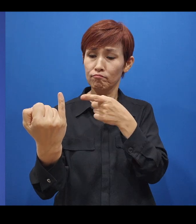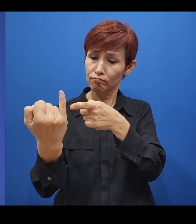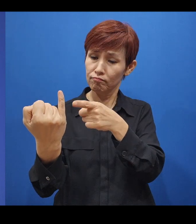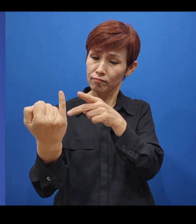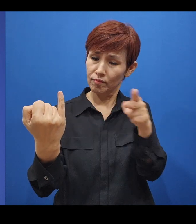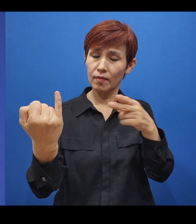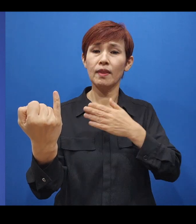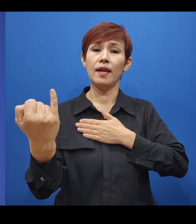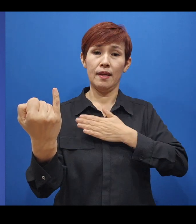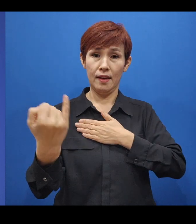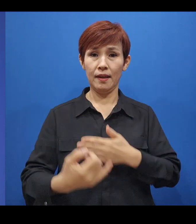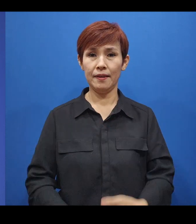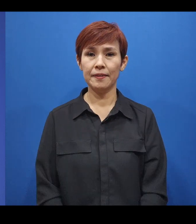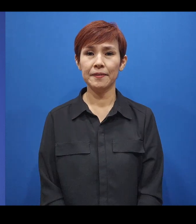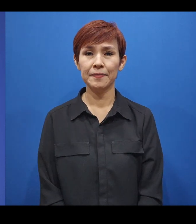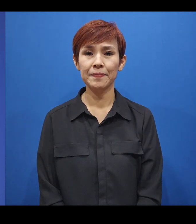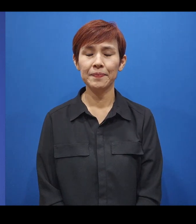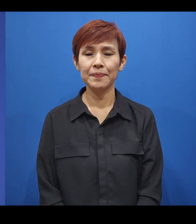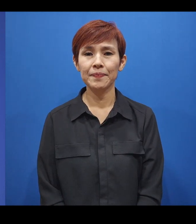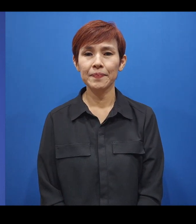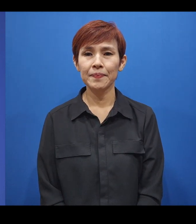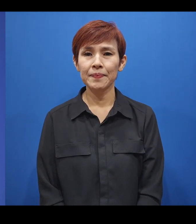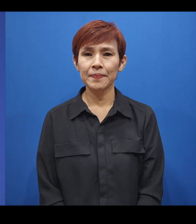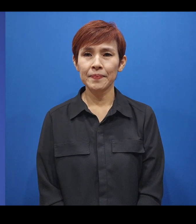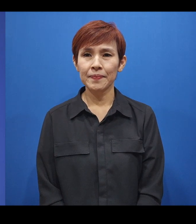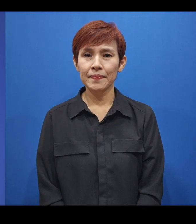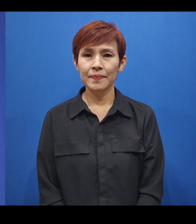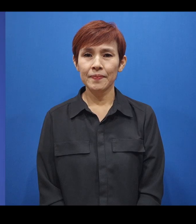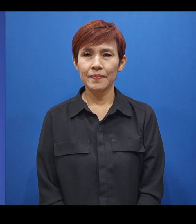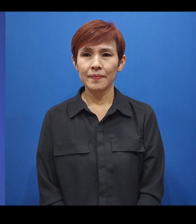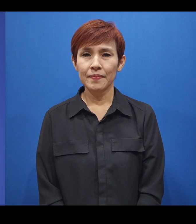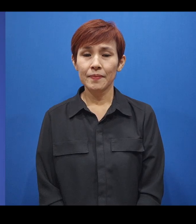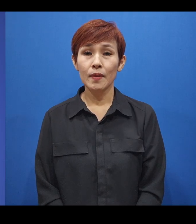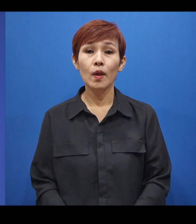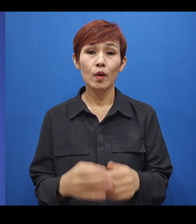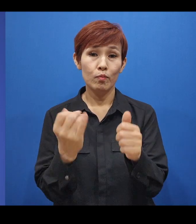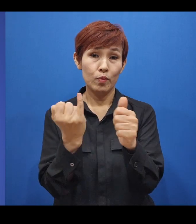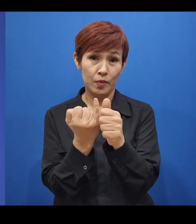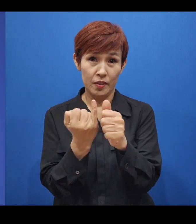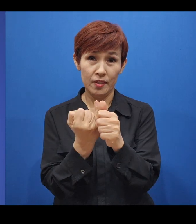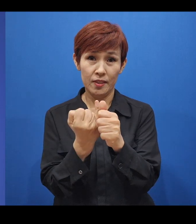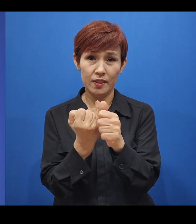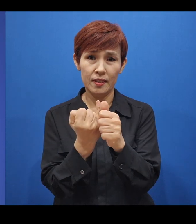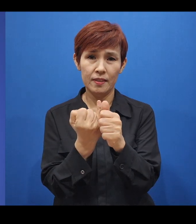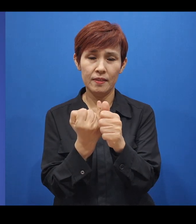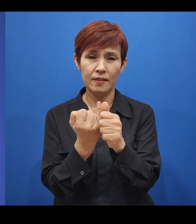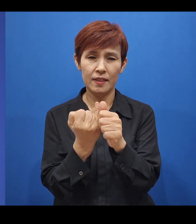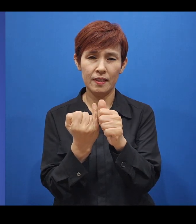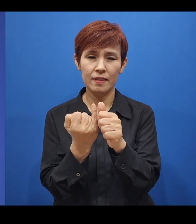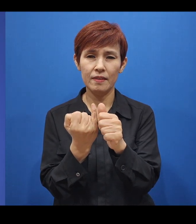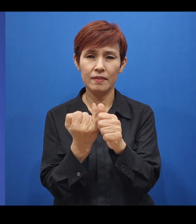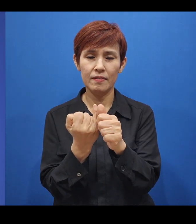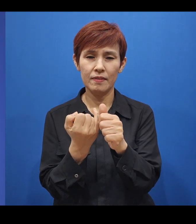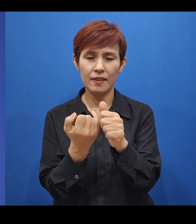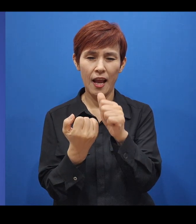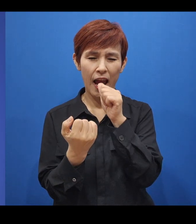나다 였어요. 죄가 들어오기 전에 부부는 절대 갈라놓을 수 없는,